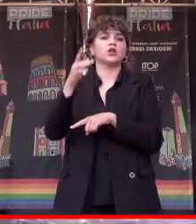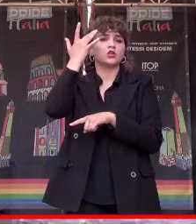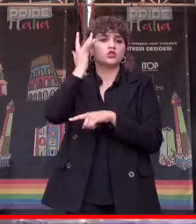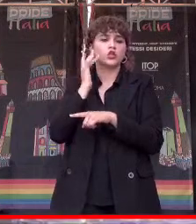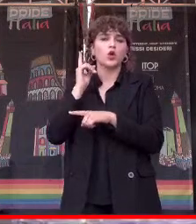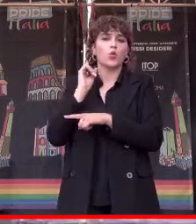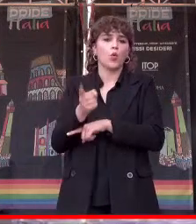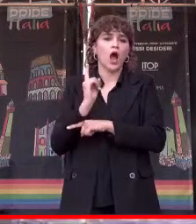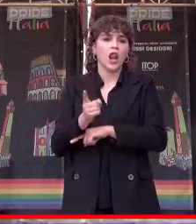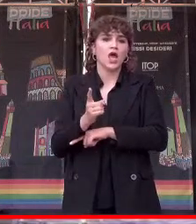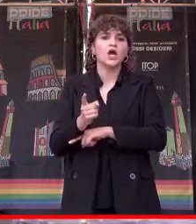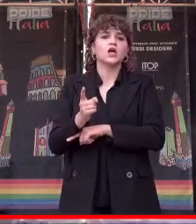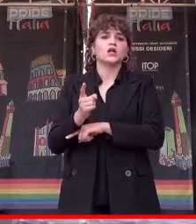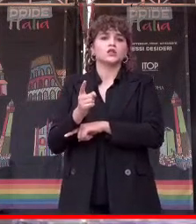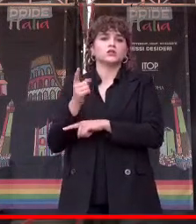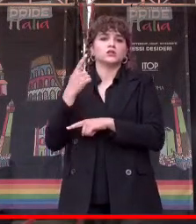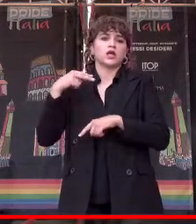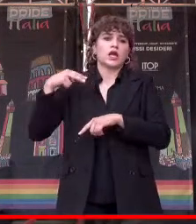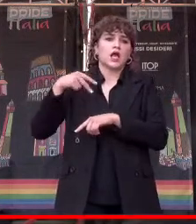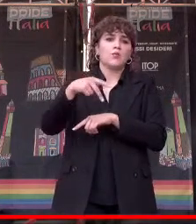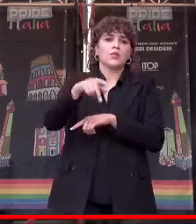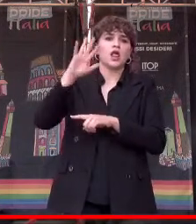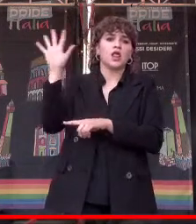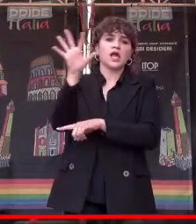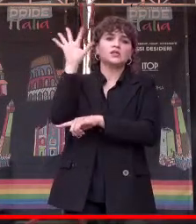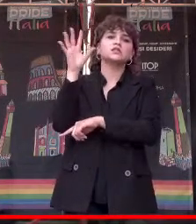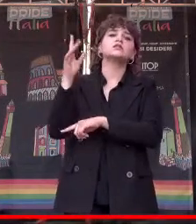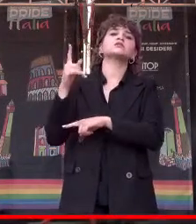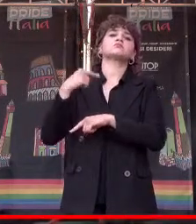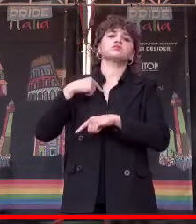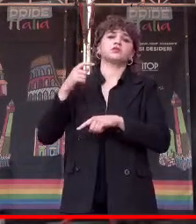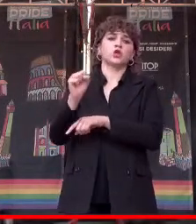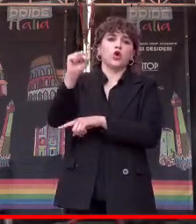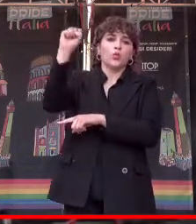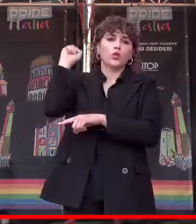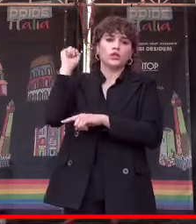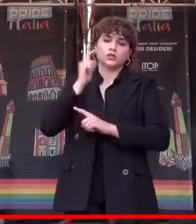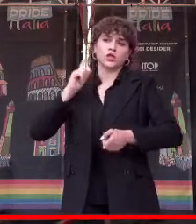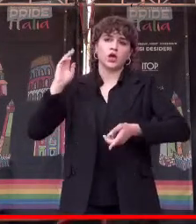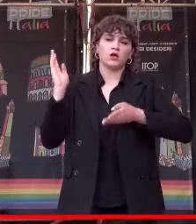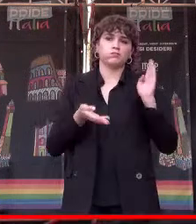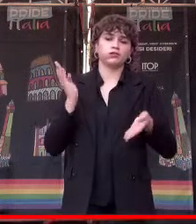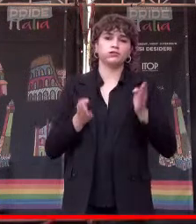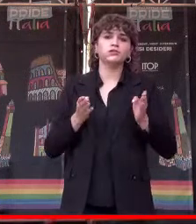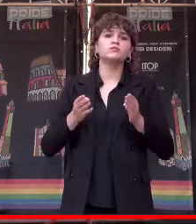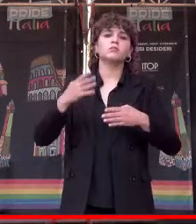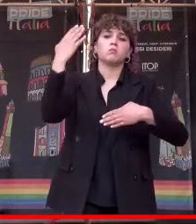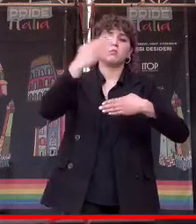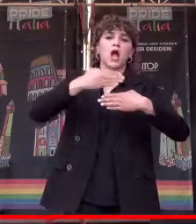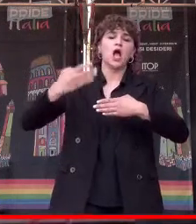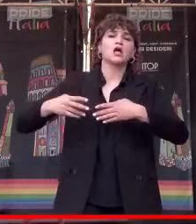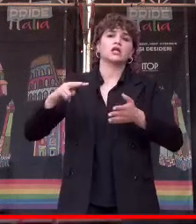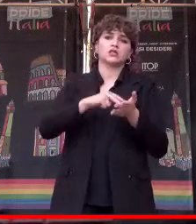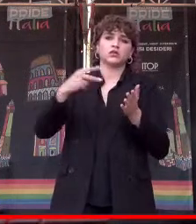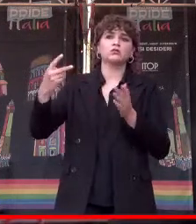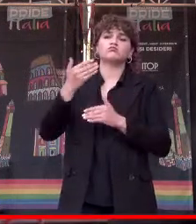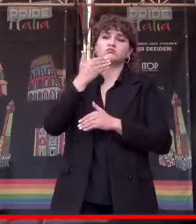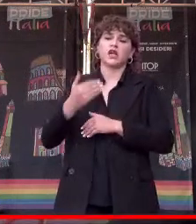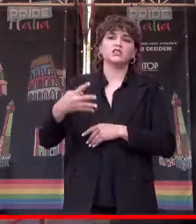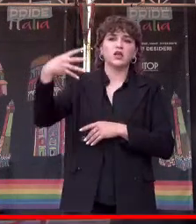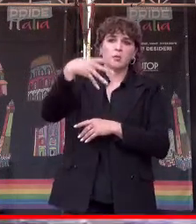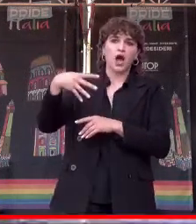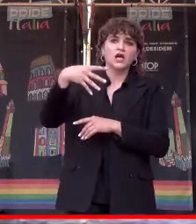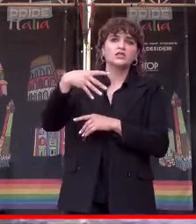temenavano praticamente. E credo che questo sia un segnale quasi al pari delle barriere architettoniche. Grazie Marta, grazie a voi e recupero